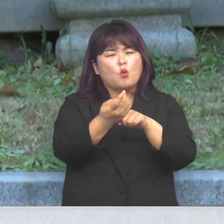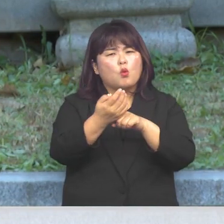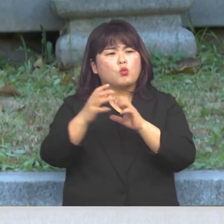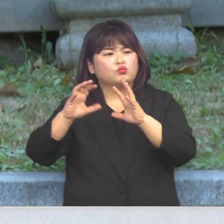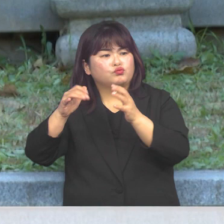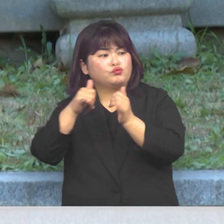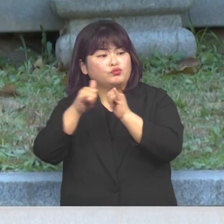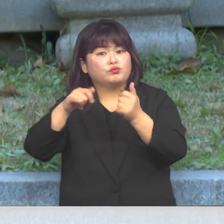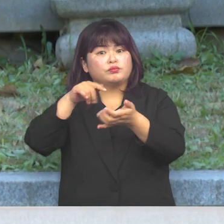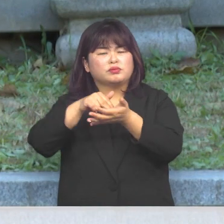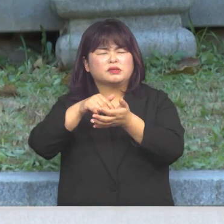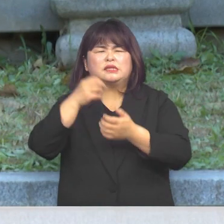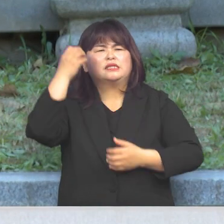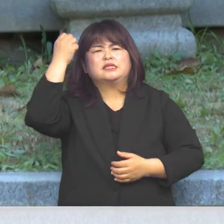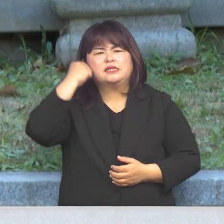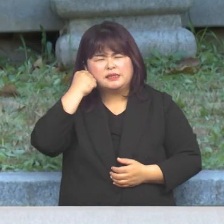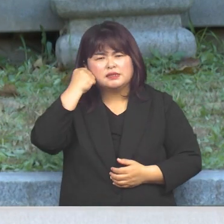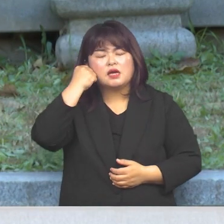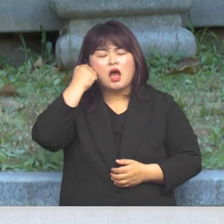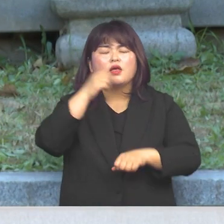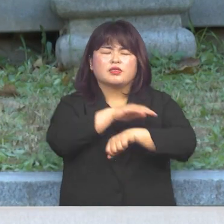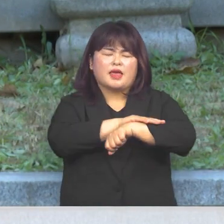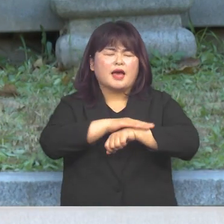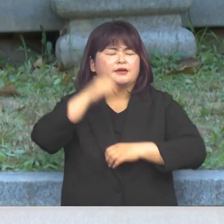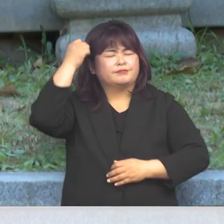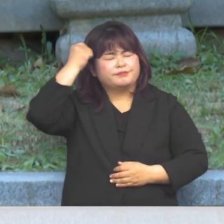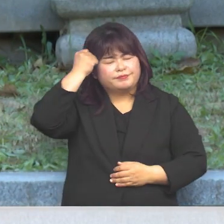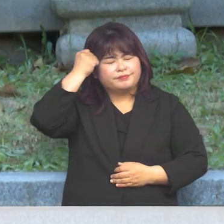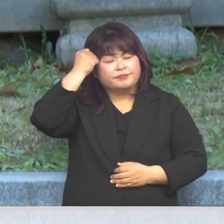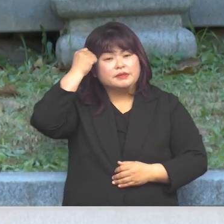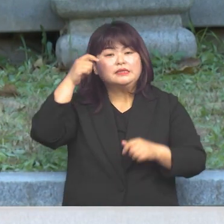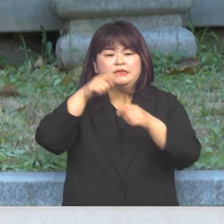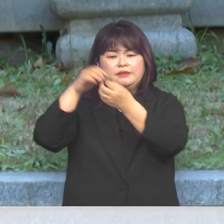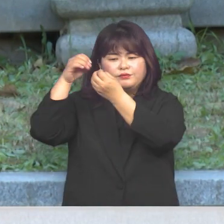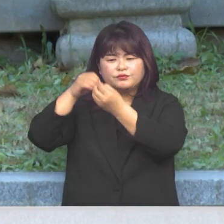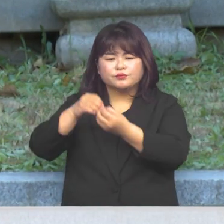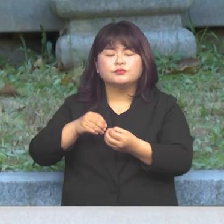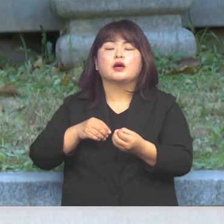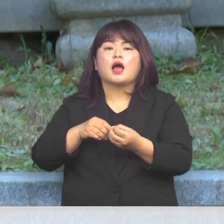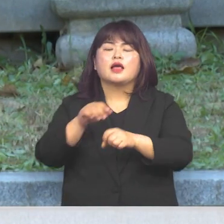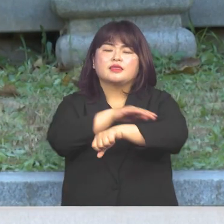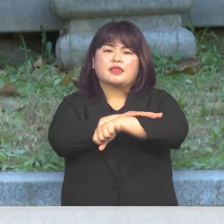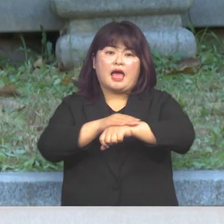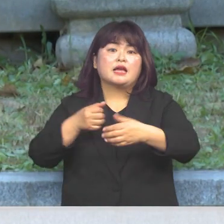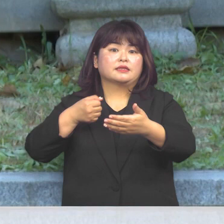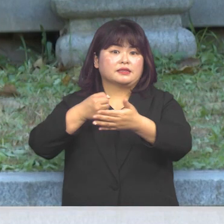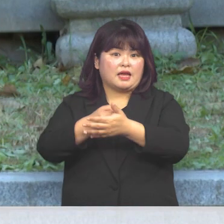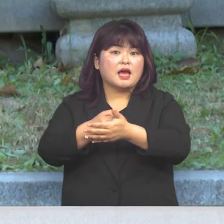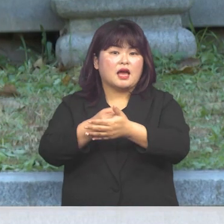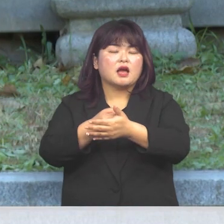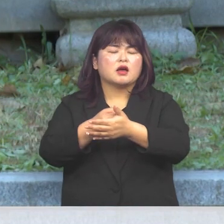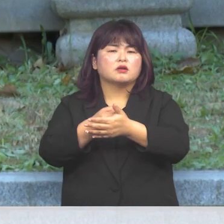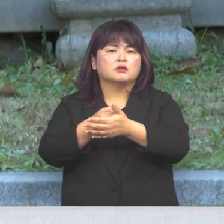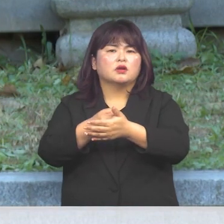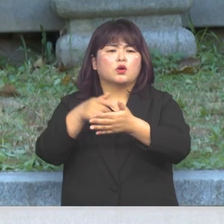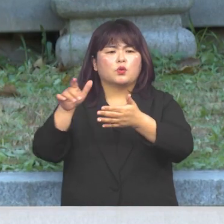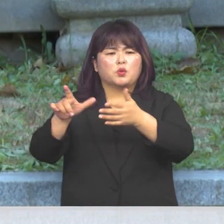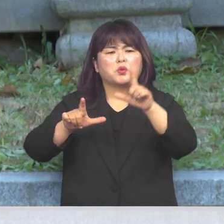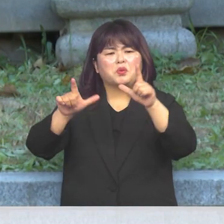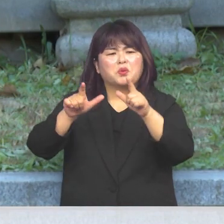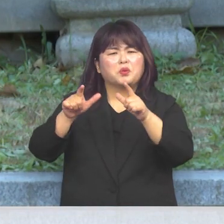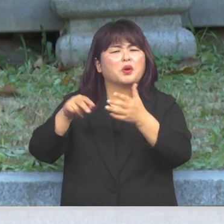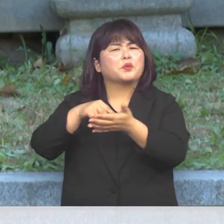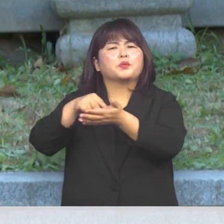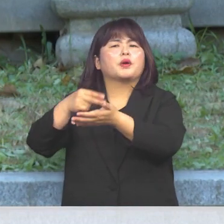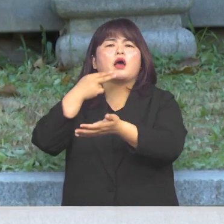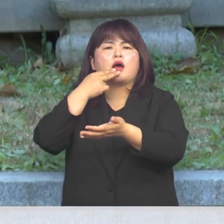잊지 않고 기억을 하면서 그 뜻을 이어가겠다는 그 다짐을 통해서 그분들은 외롭지